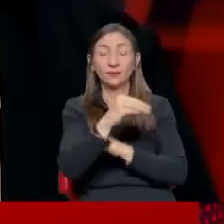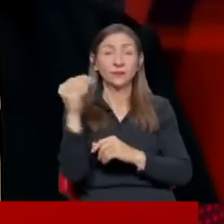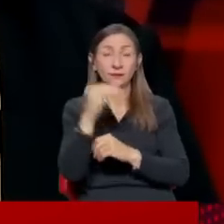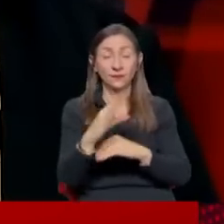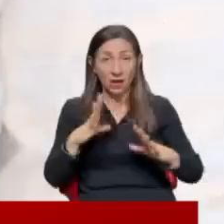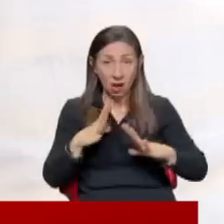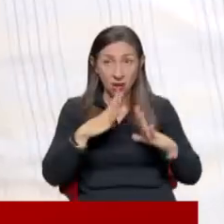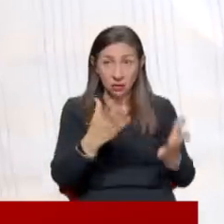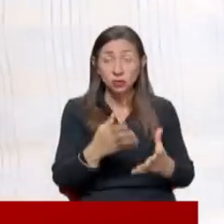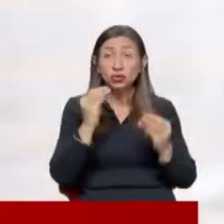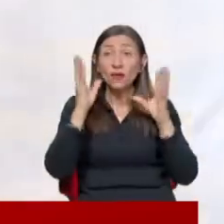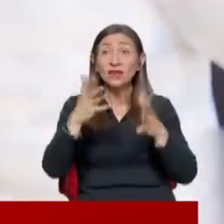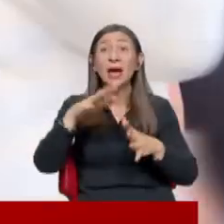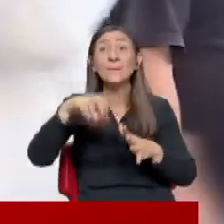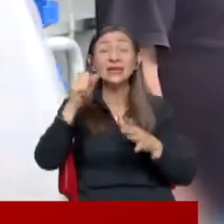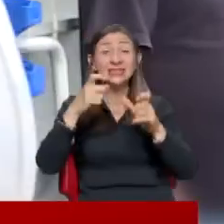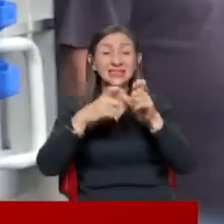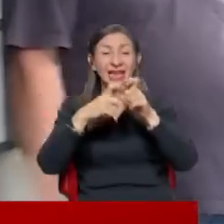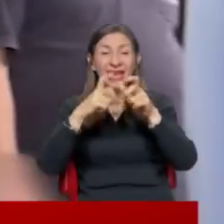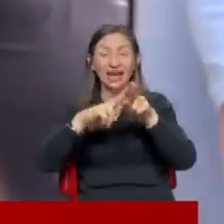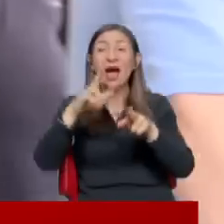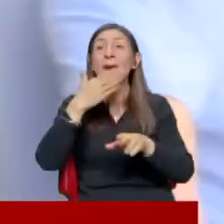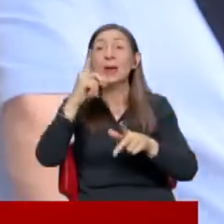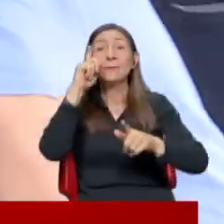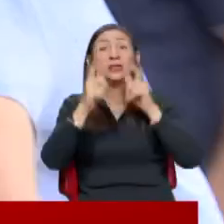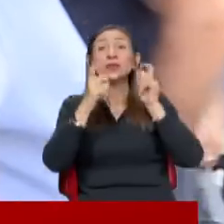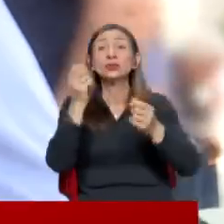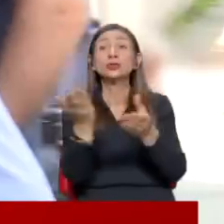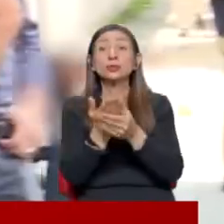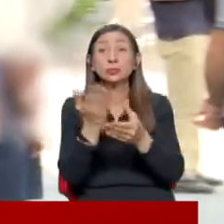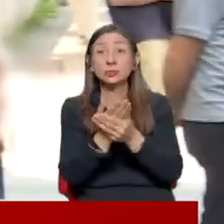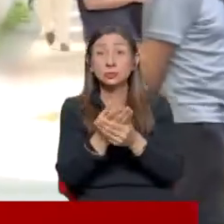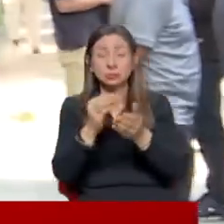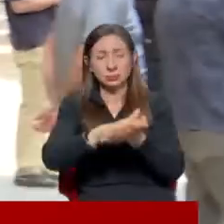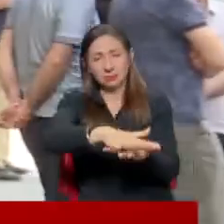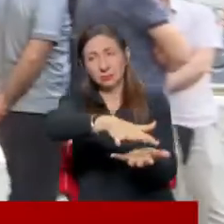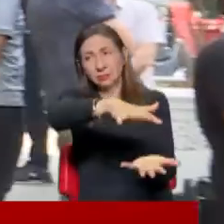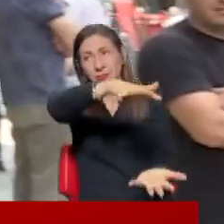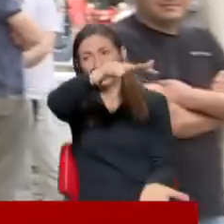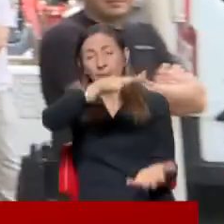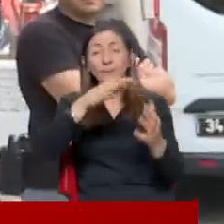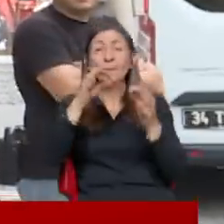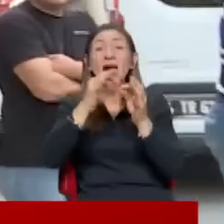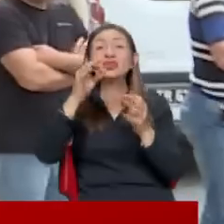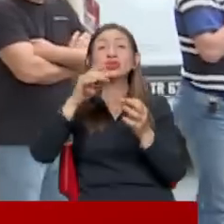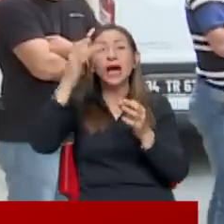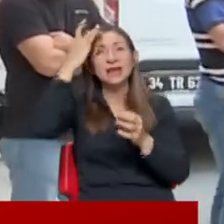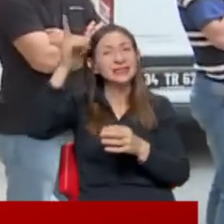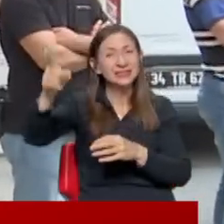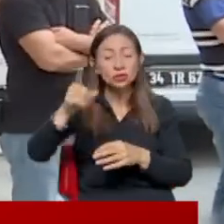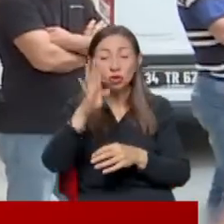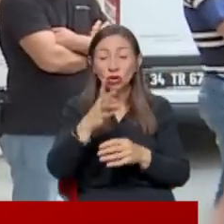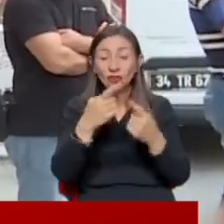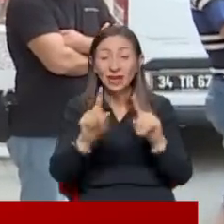arkadaşlarımız görevlendirdi. Birçok merkezde emeklilik başvuru dosyaları yığılmış durumda. Bağcılar'da da 4